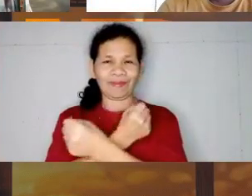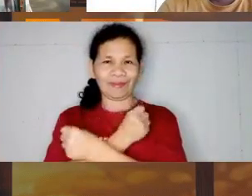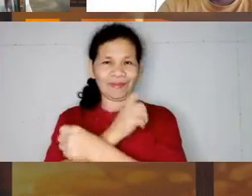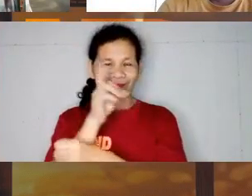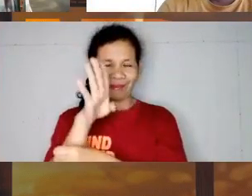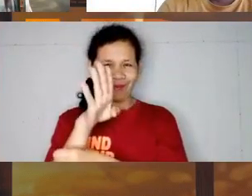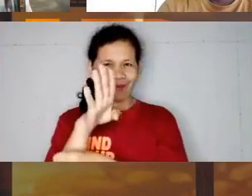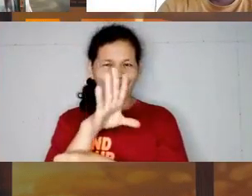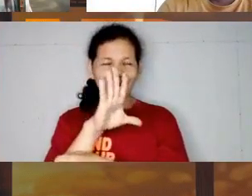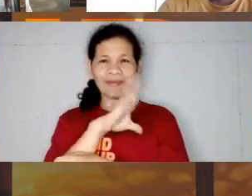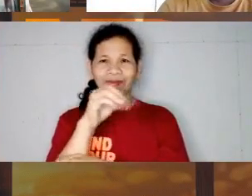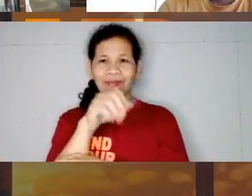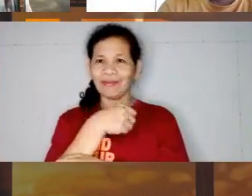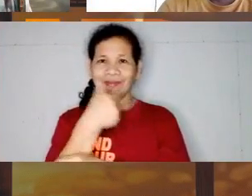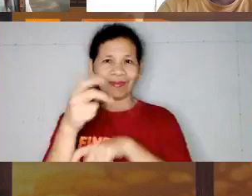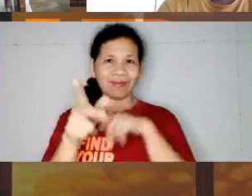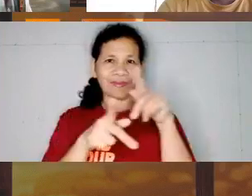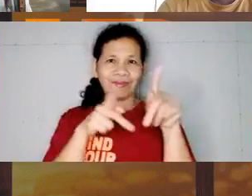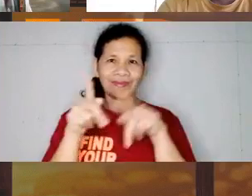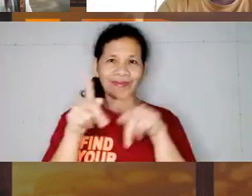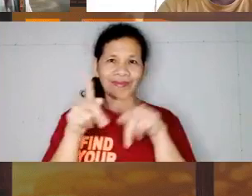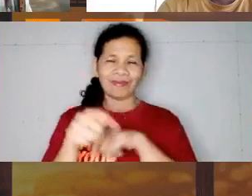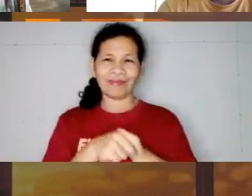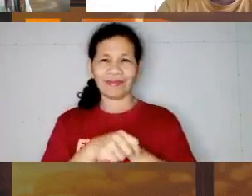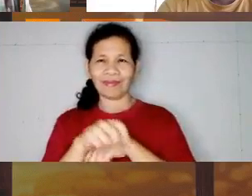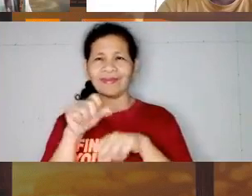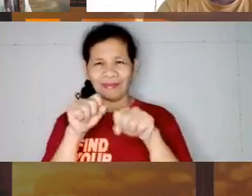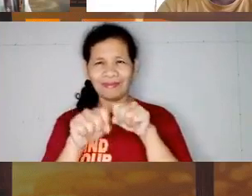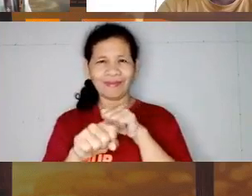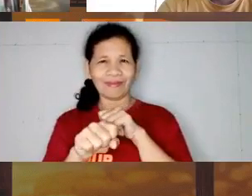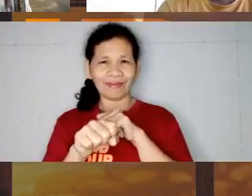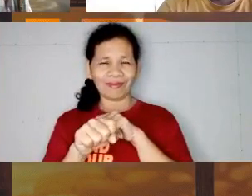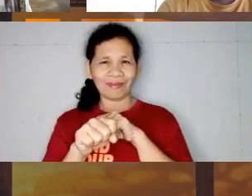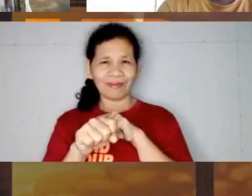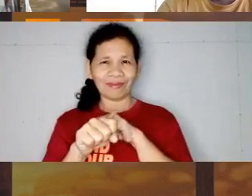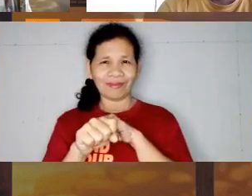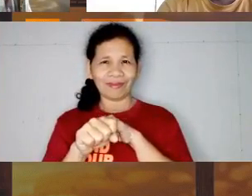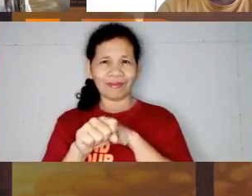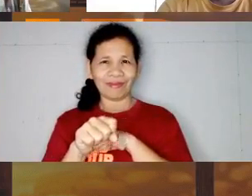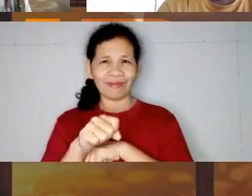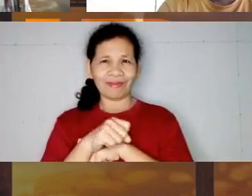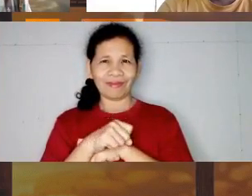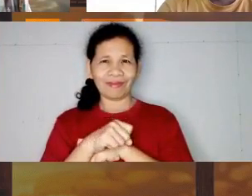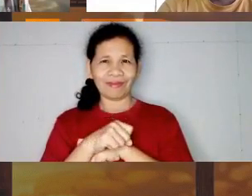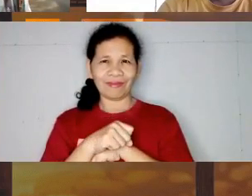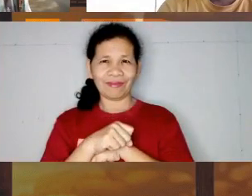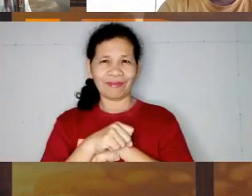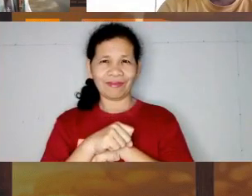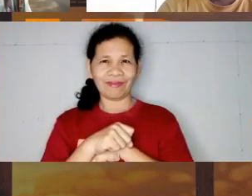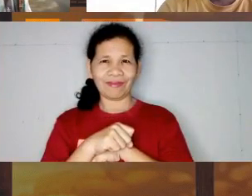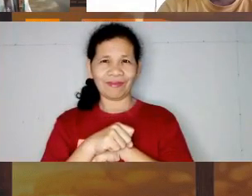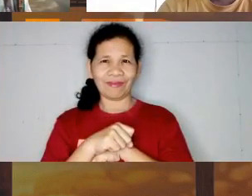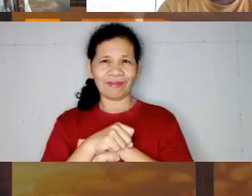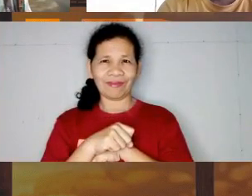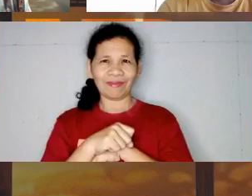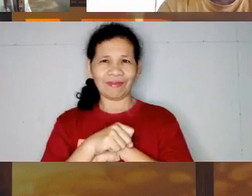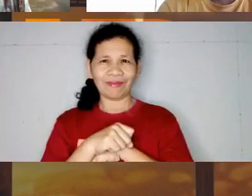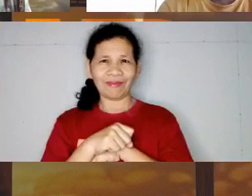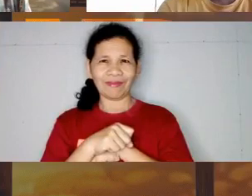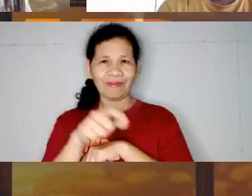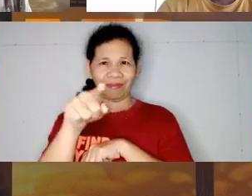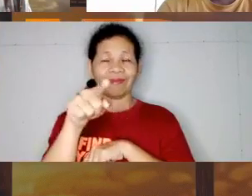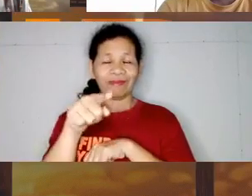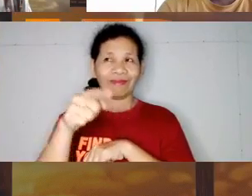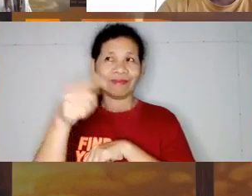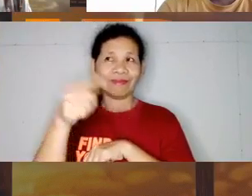kapwa? Kaya nga, nakakapagtaka na yun, binanggit po yung mga Buddhist. Ako'y naglingkod po as missionary sa Japan